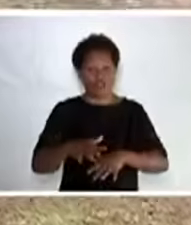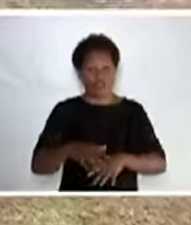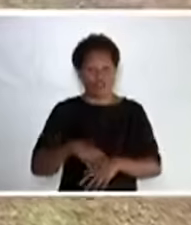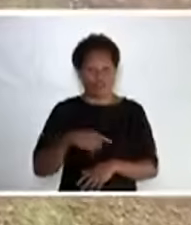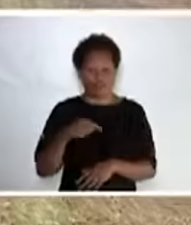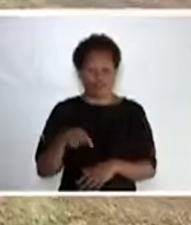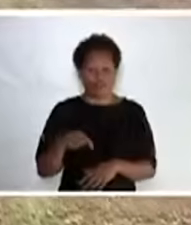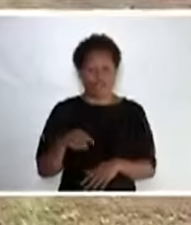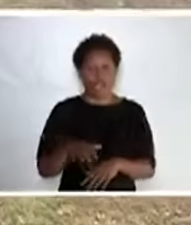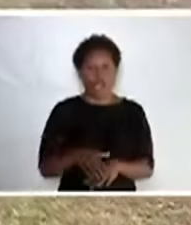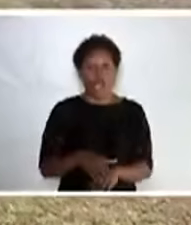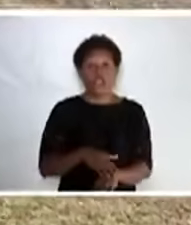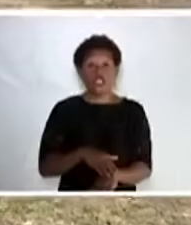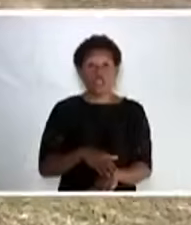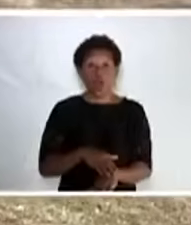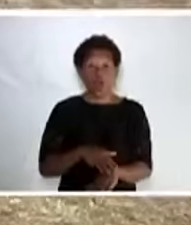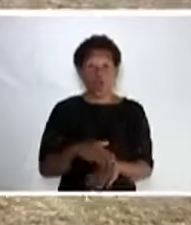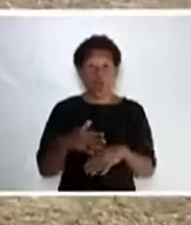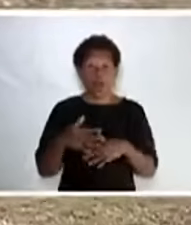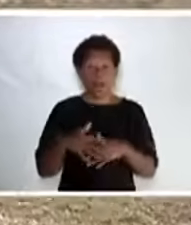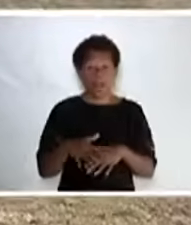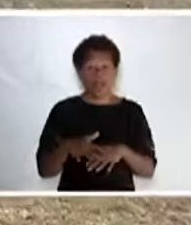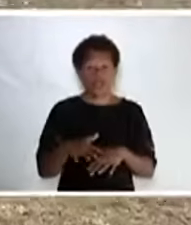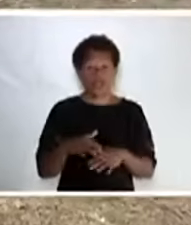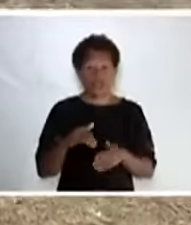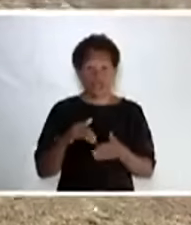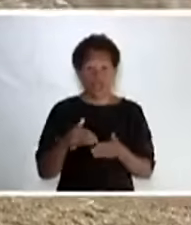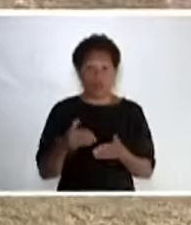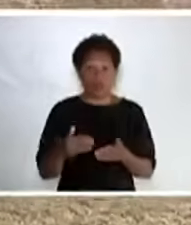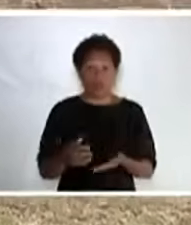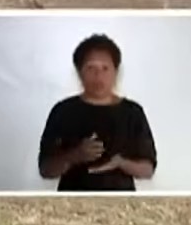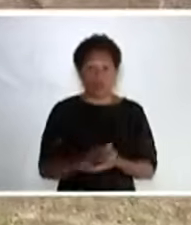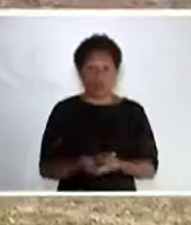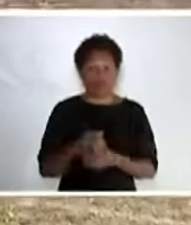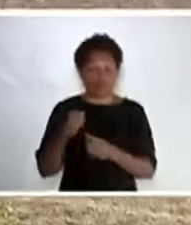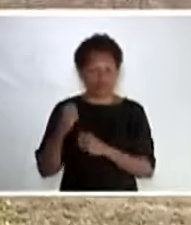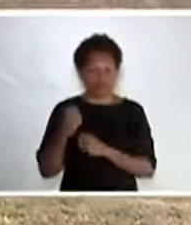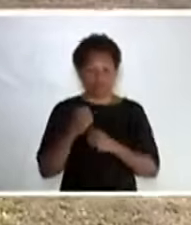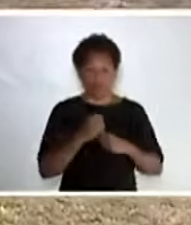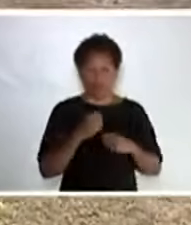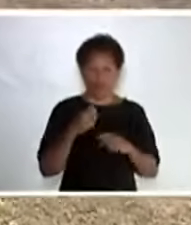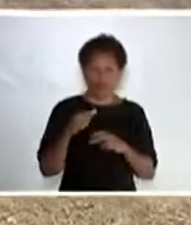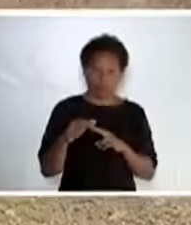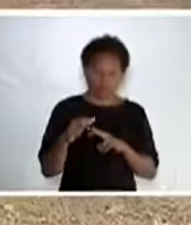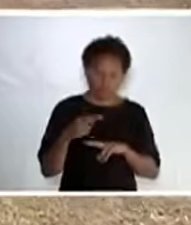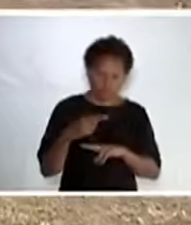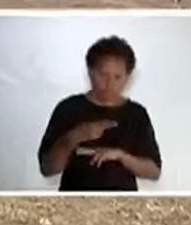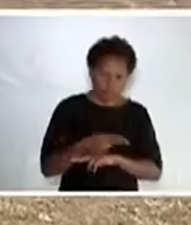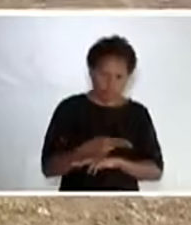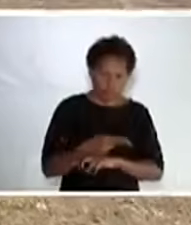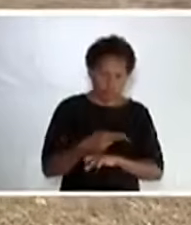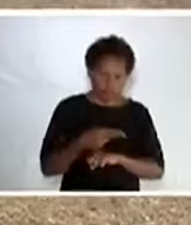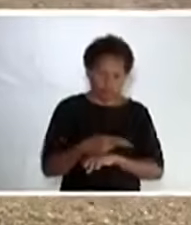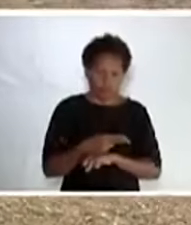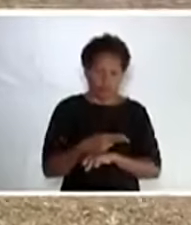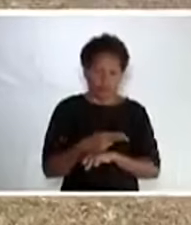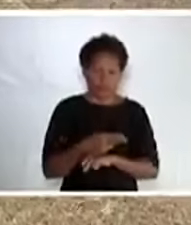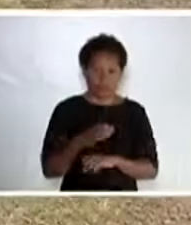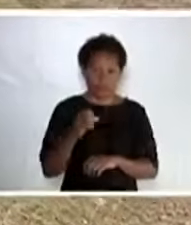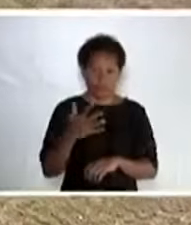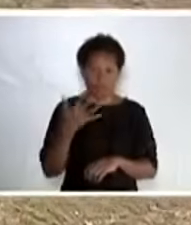ena lama ni rara levo na Albert Park wir na len mate voli wai ker na len mate voli benua me kaira levo levo na rawasa ngavulu